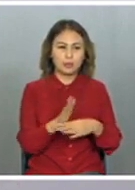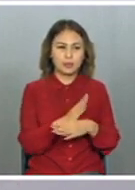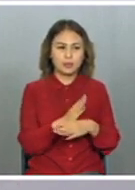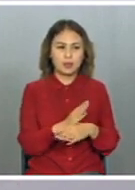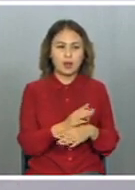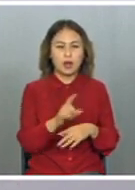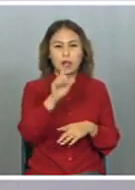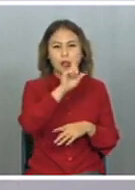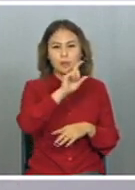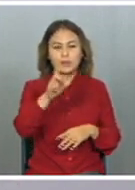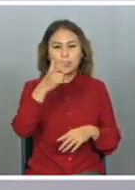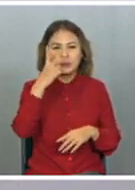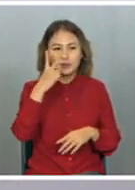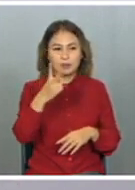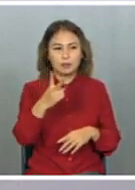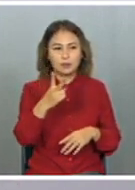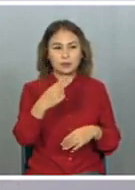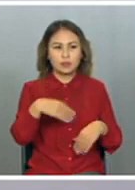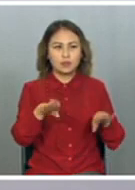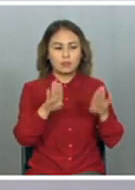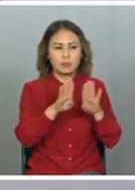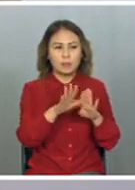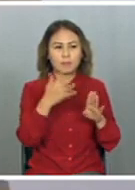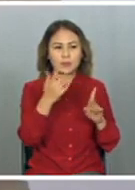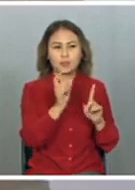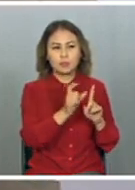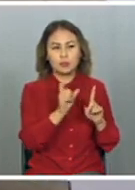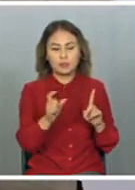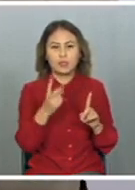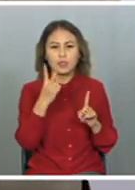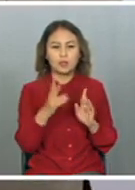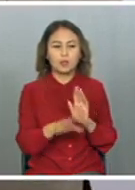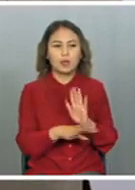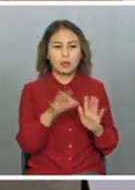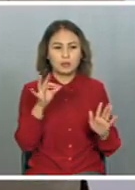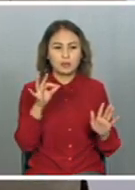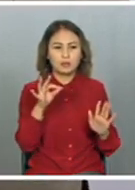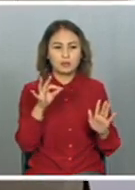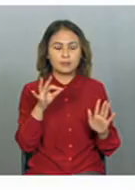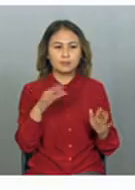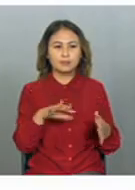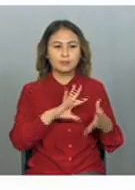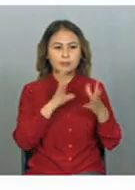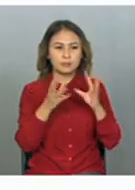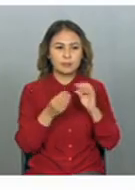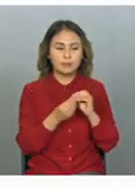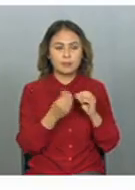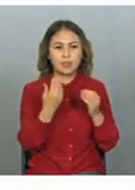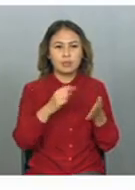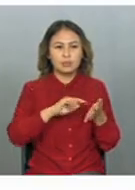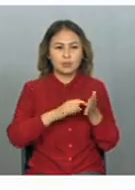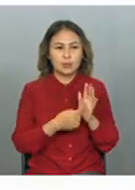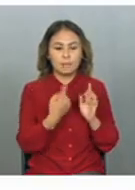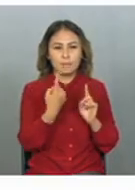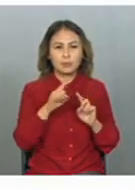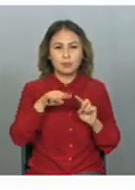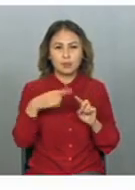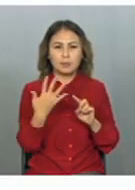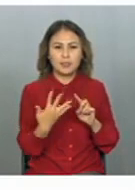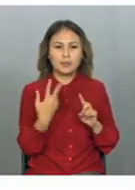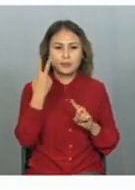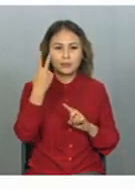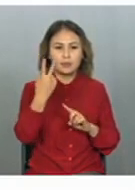Алымында 2 тұр. Демек осы 5 бөліктің 2'ін аламыз. Демек, мына нүкте бізде 1 бүтін 5'ден